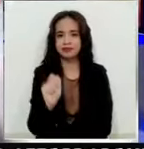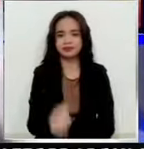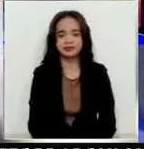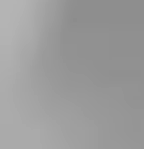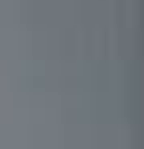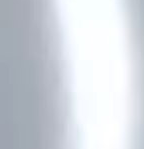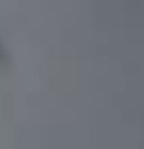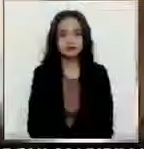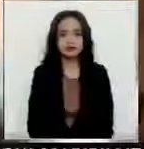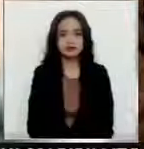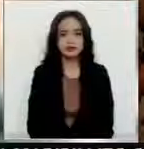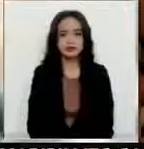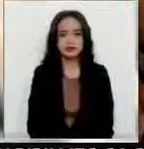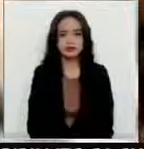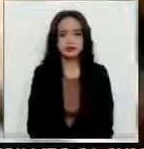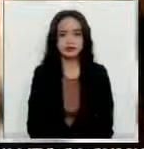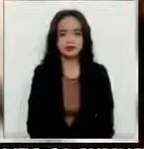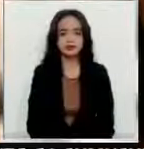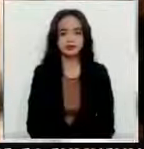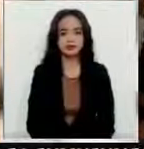Santiago.